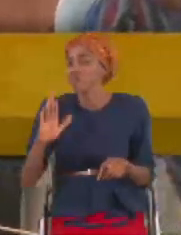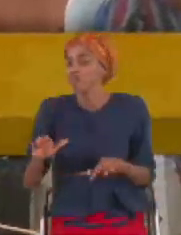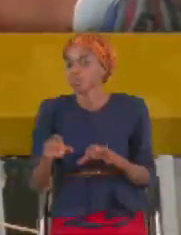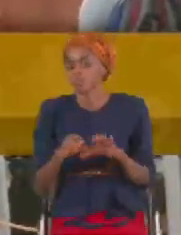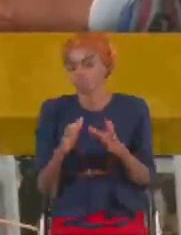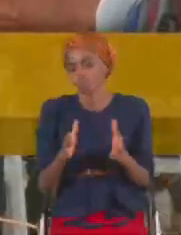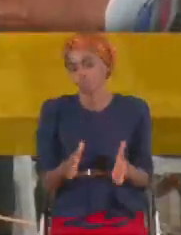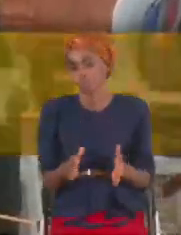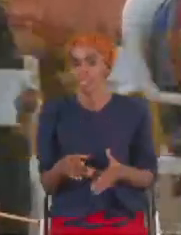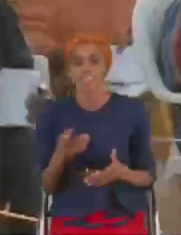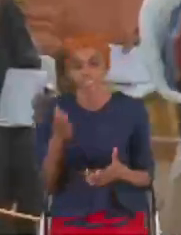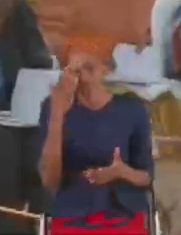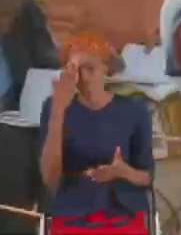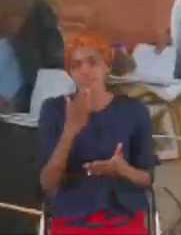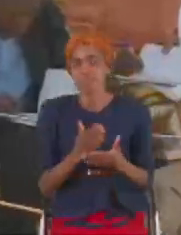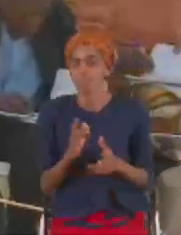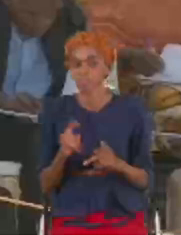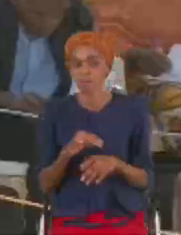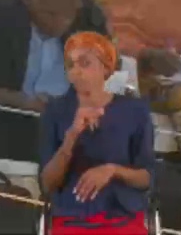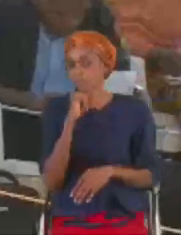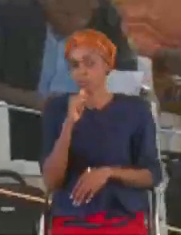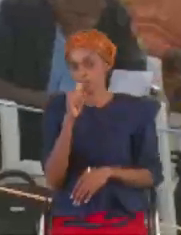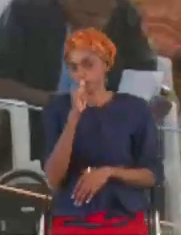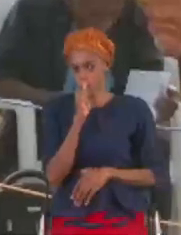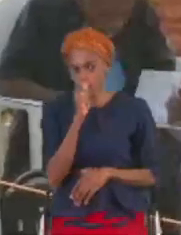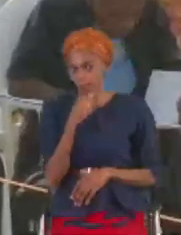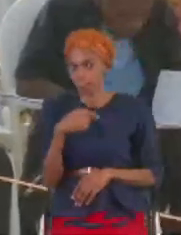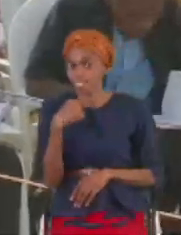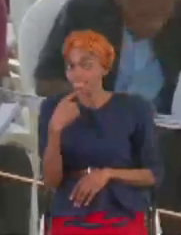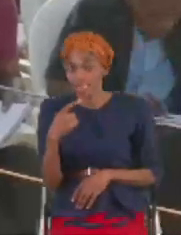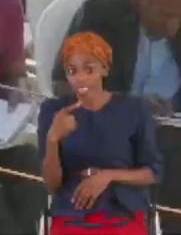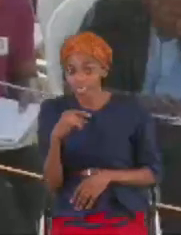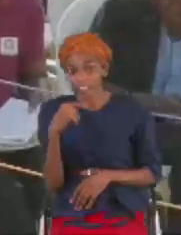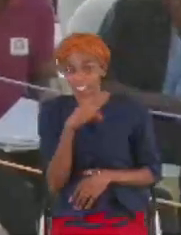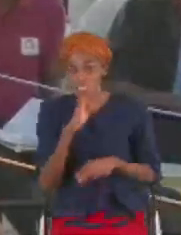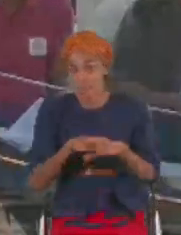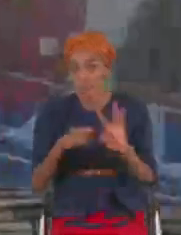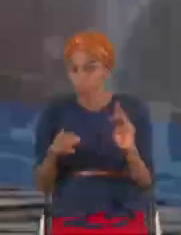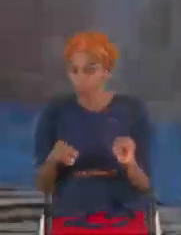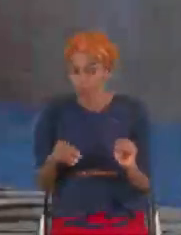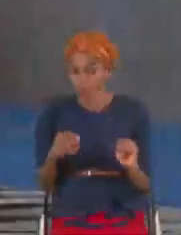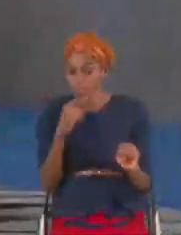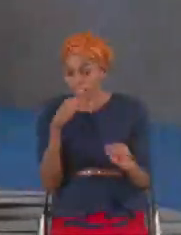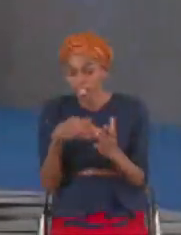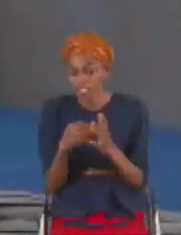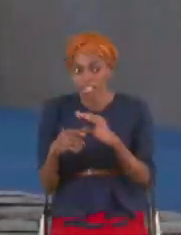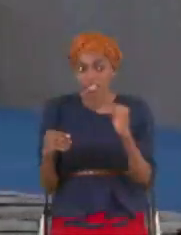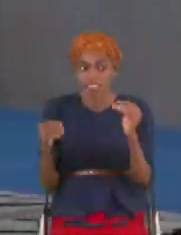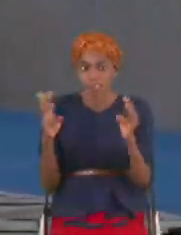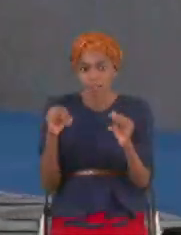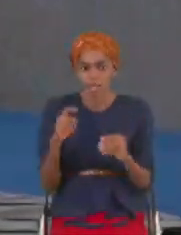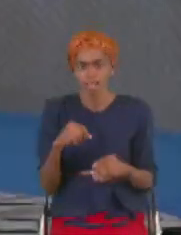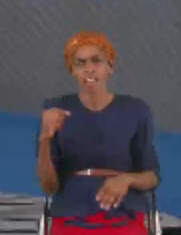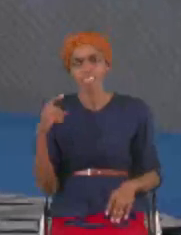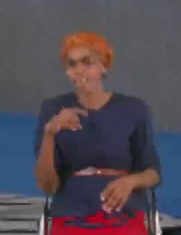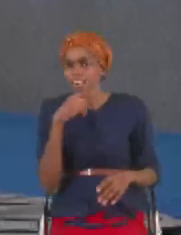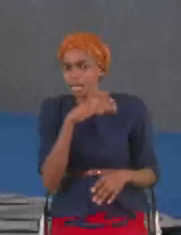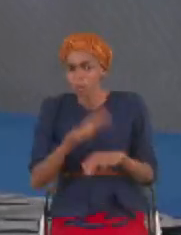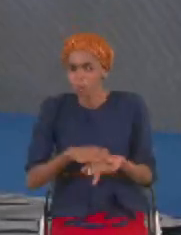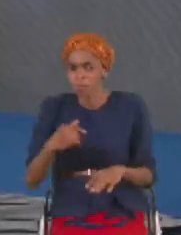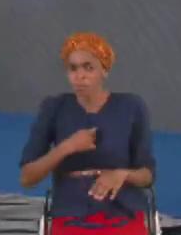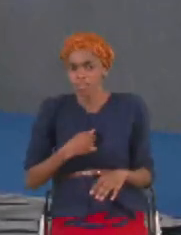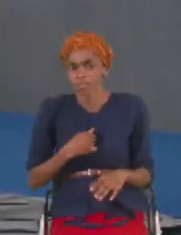vous savez cette personne n'arrive pas à supporter comment cuire le compteur ils ont menti sur mon compte